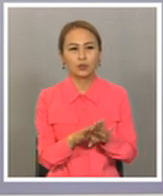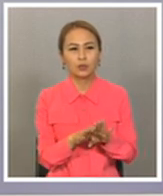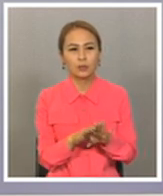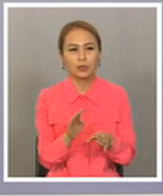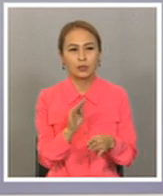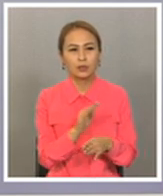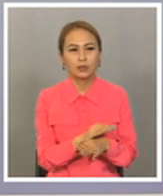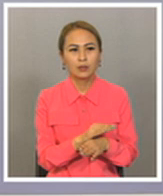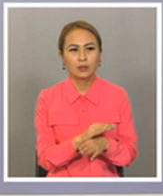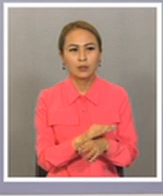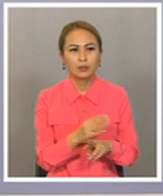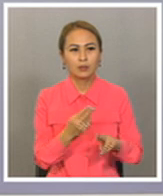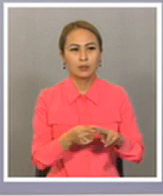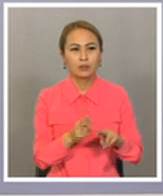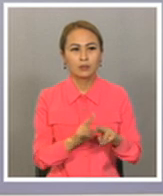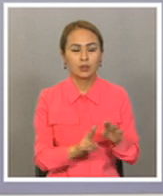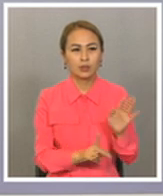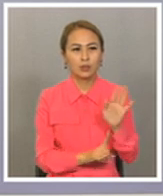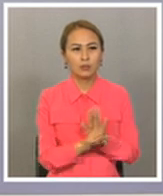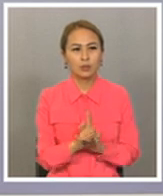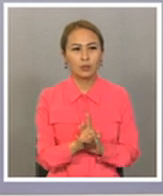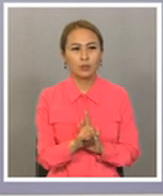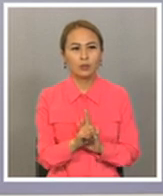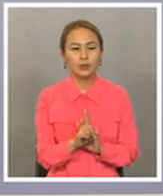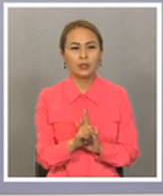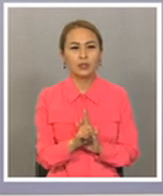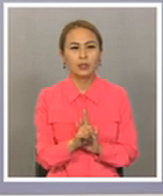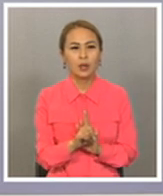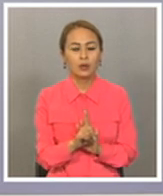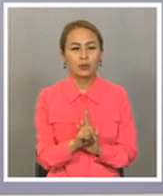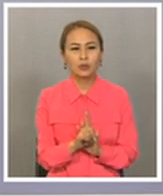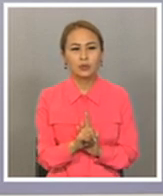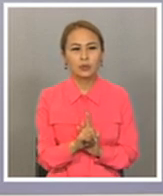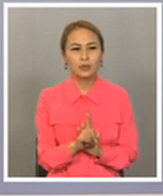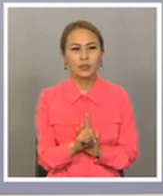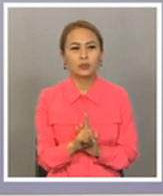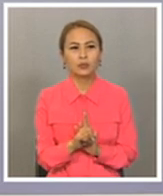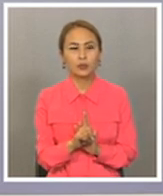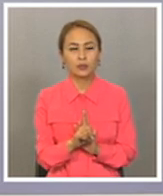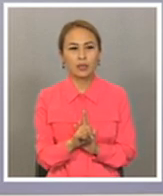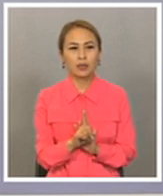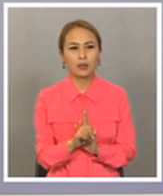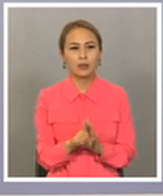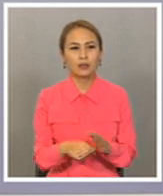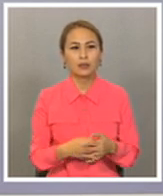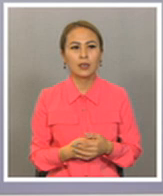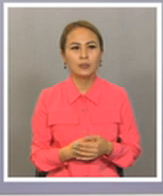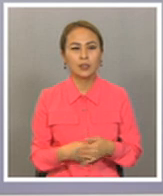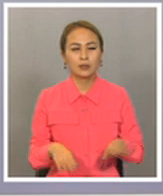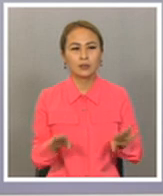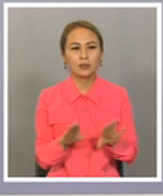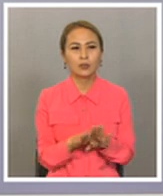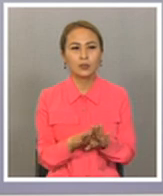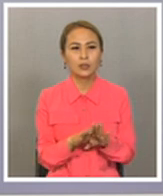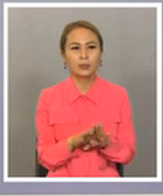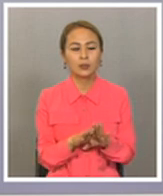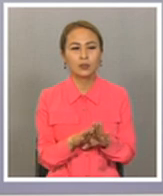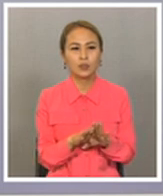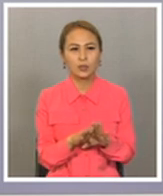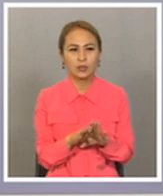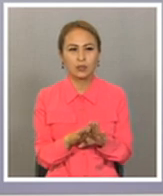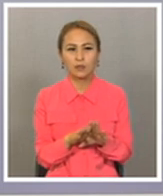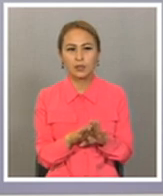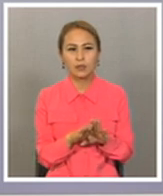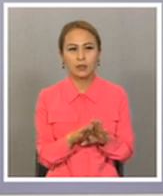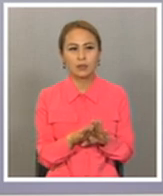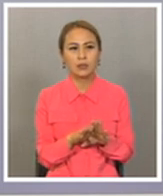жіктеу есімдігі. Анау, мынау, сонау, осынау бұл сөздер арқылы жасалатын есімдіктің